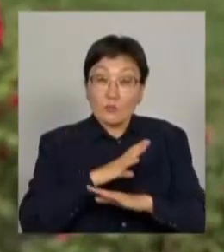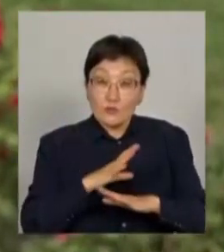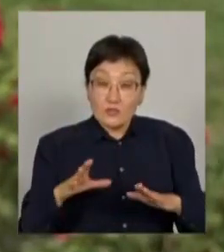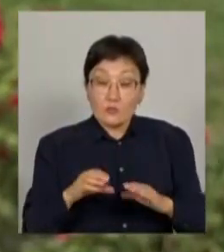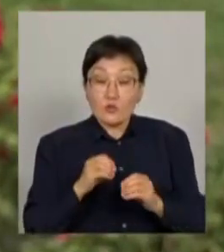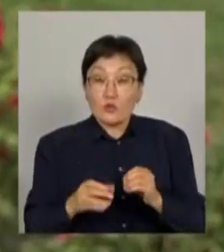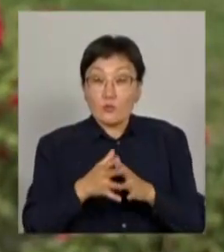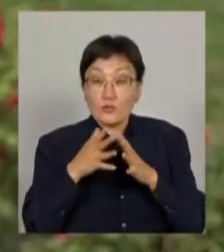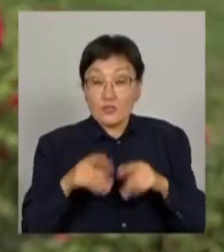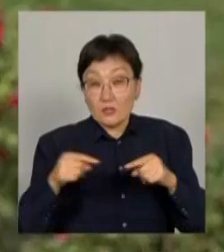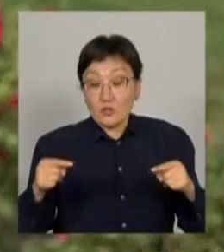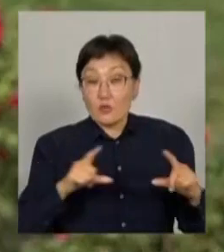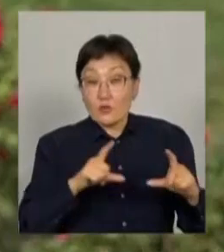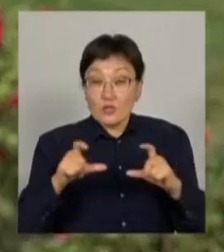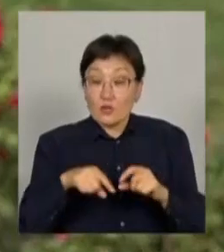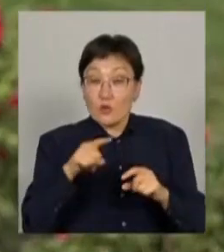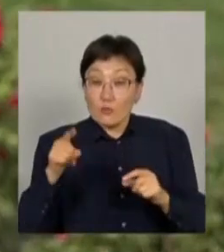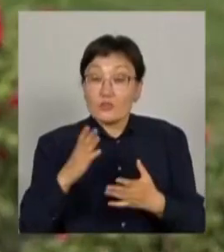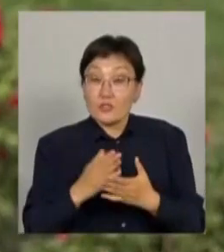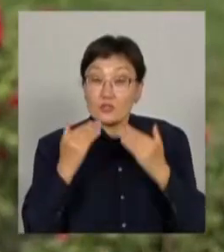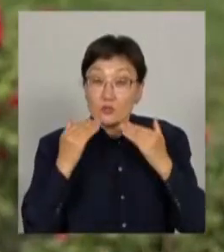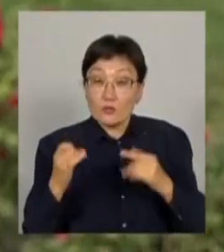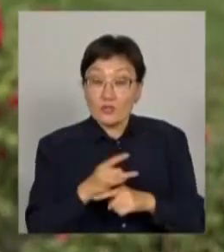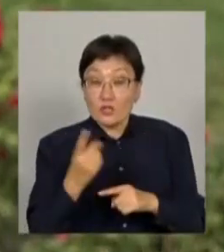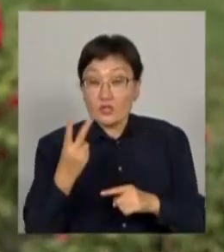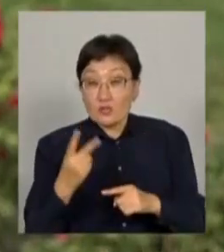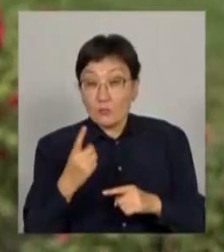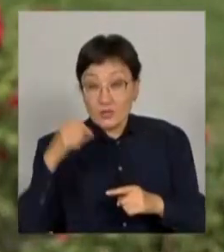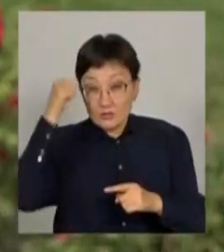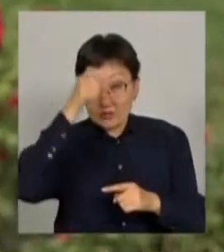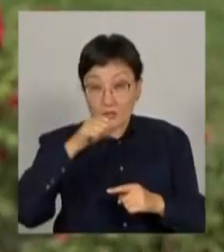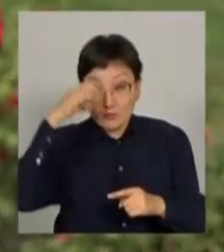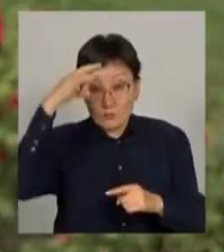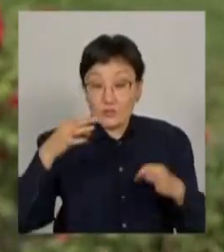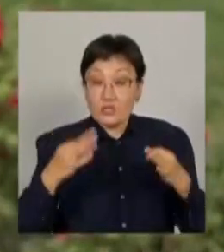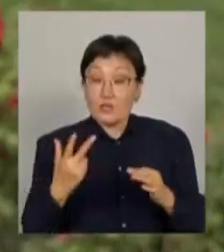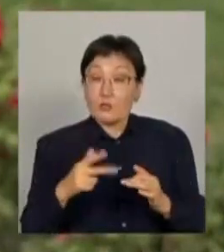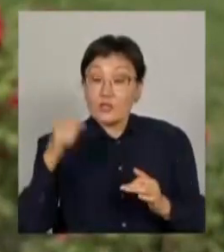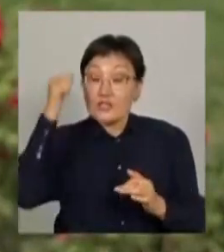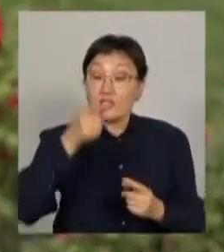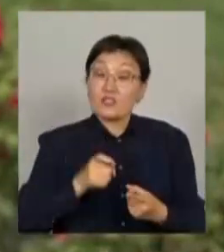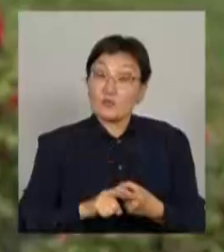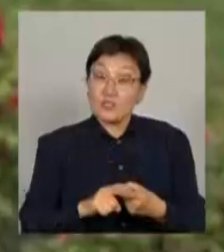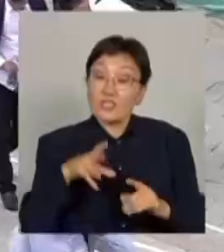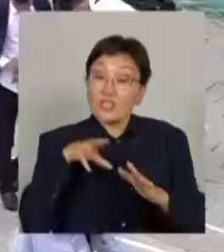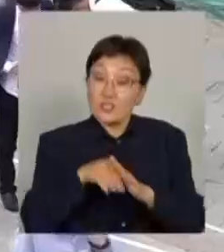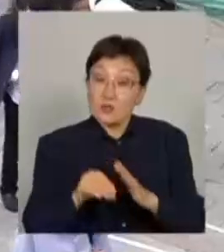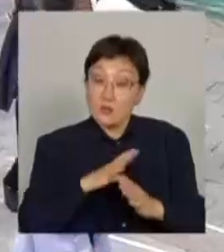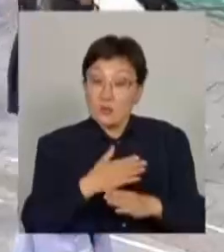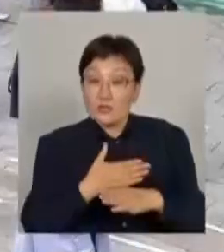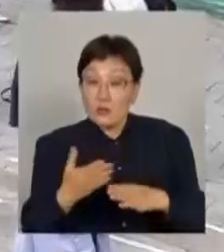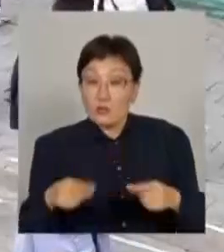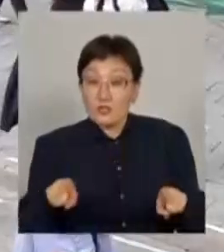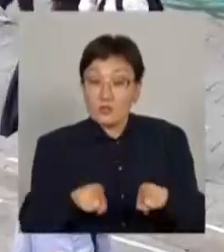болмаған 10-нан астам түрлі бағыттағы нөмір бар. Ең соңғы рет 2021 жылы ел тәуелсіздігінің 30 жылдығы қарсаңында енгізілген еді. Содан